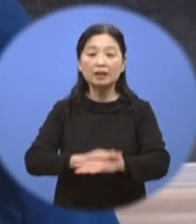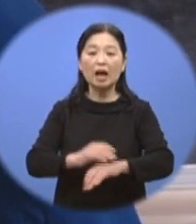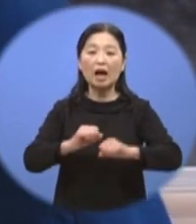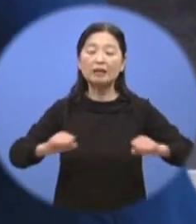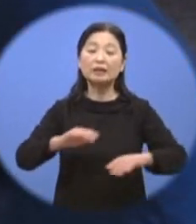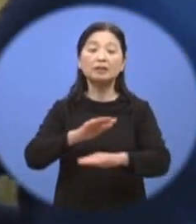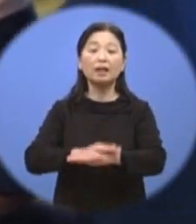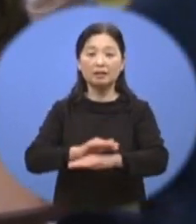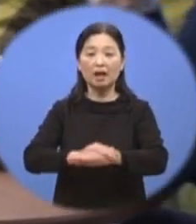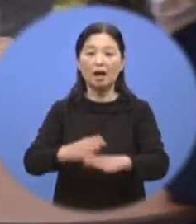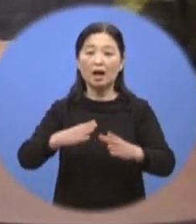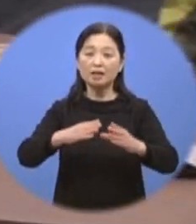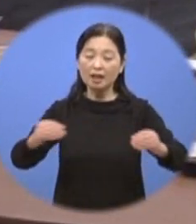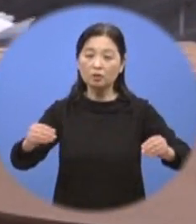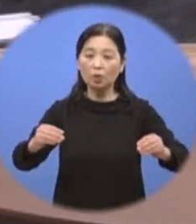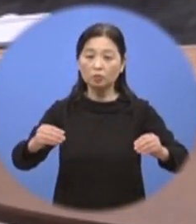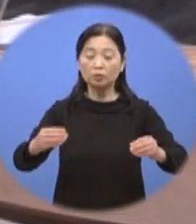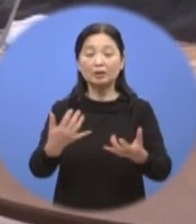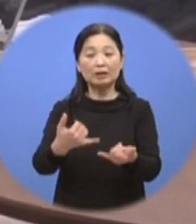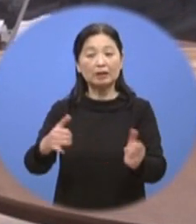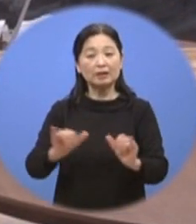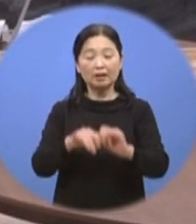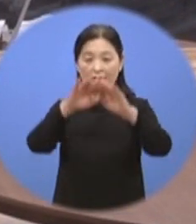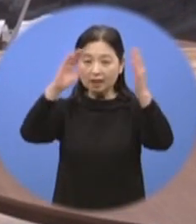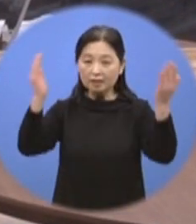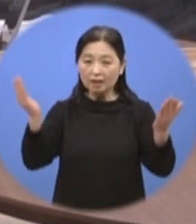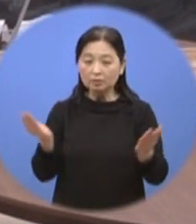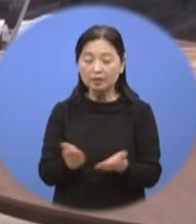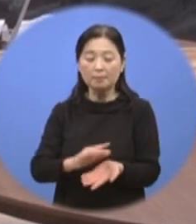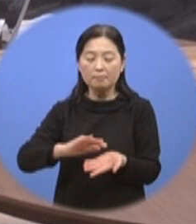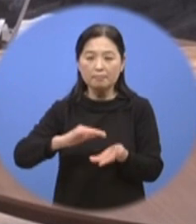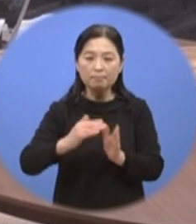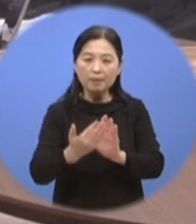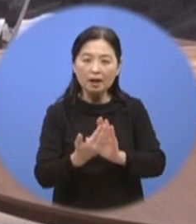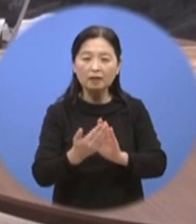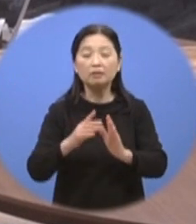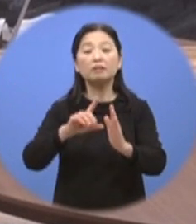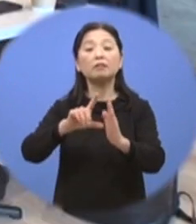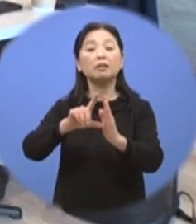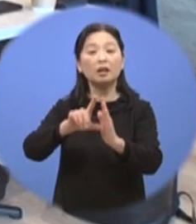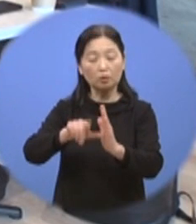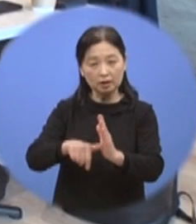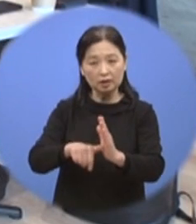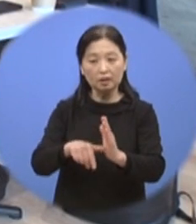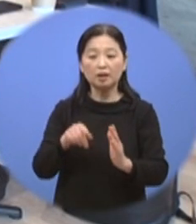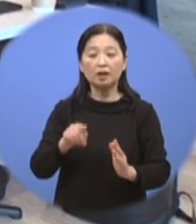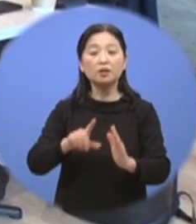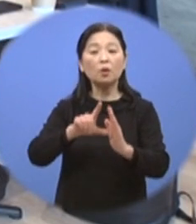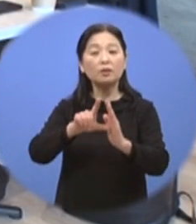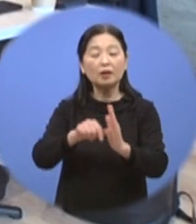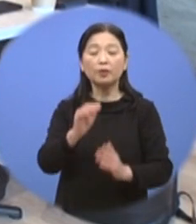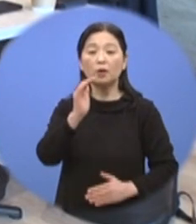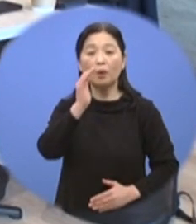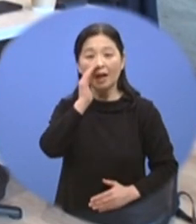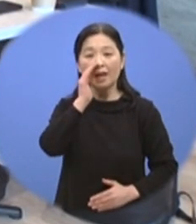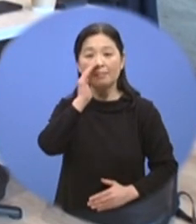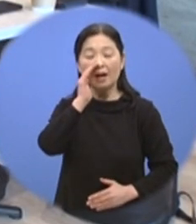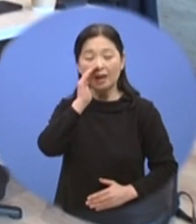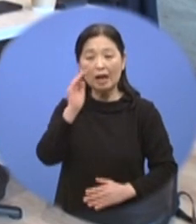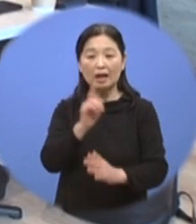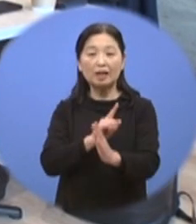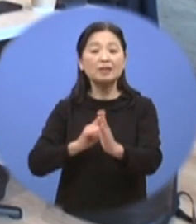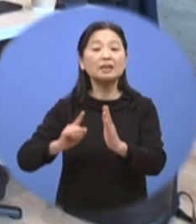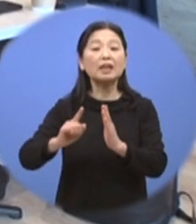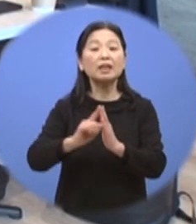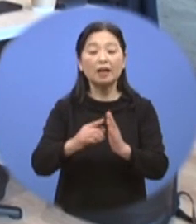ね、全国で社会全体で新しい変化が起きようとしていますので、そういった中で和歌山が全国の自治体に先駆けて推進